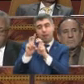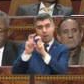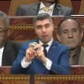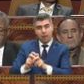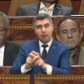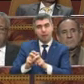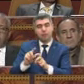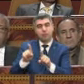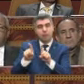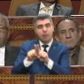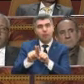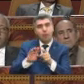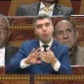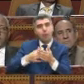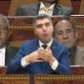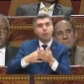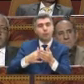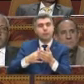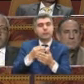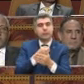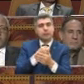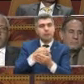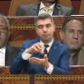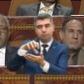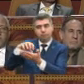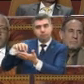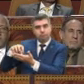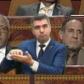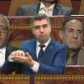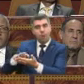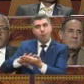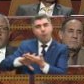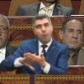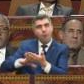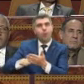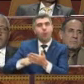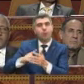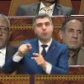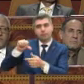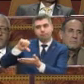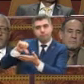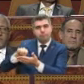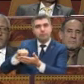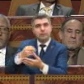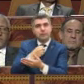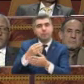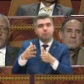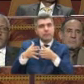الظاهرة في مختلف المستوصفات، بل حتى المراكز الصحية الكبرى